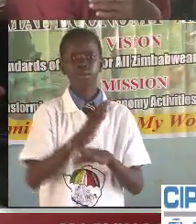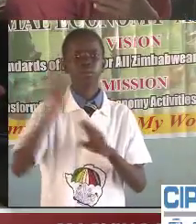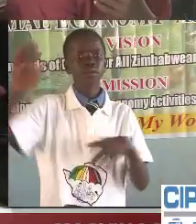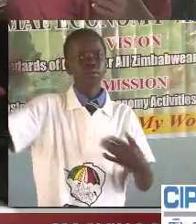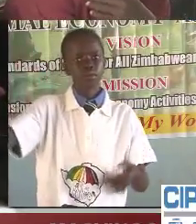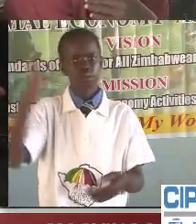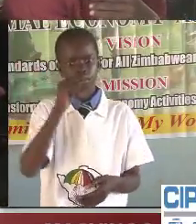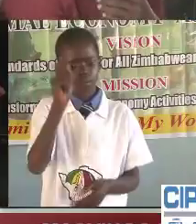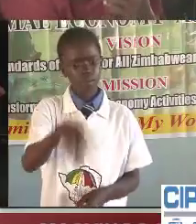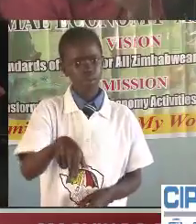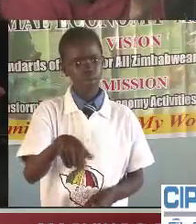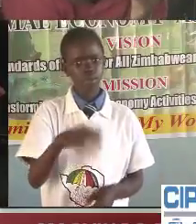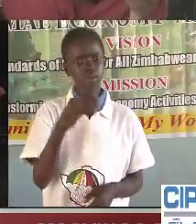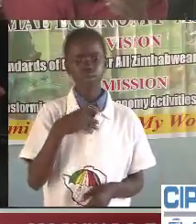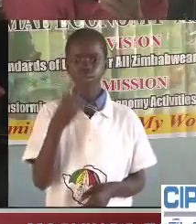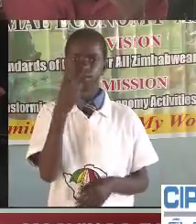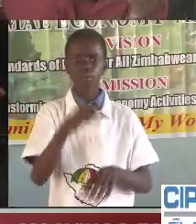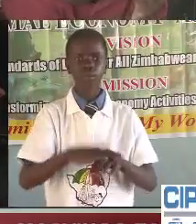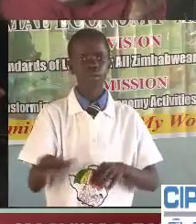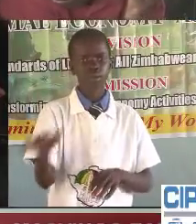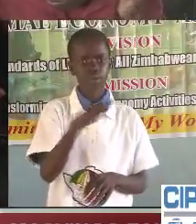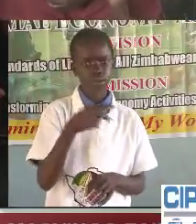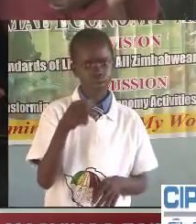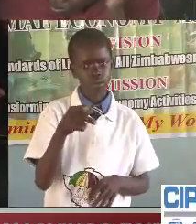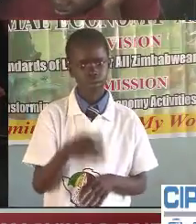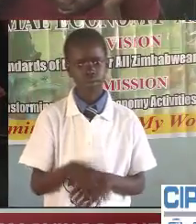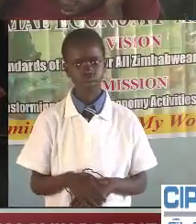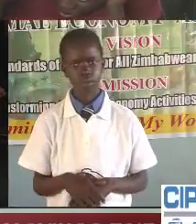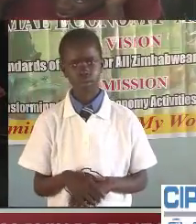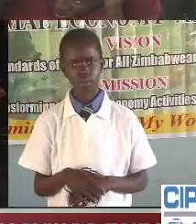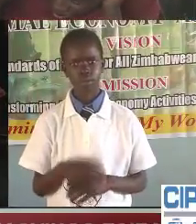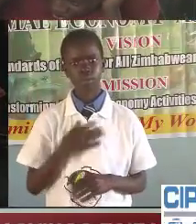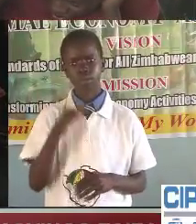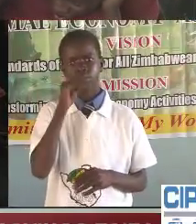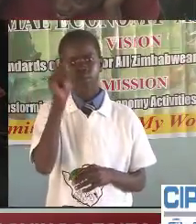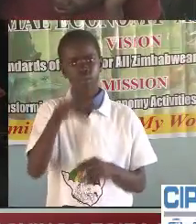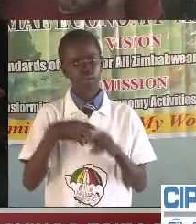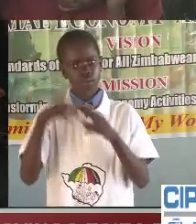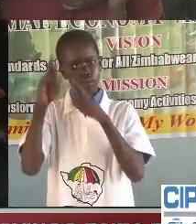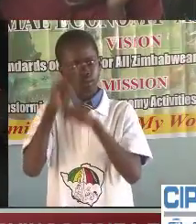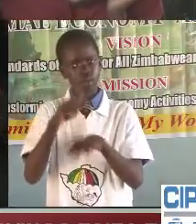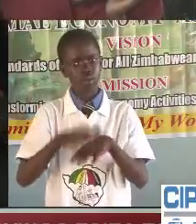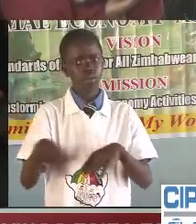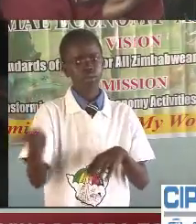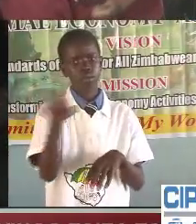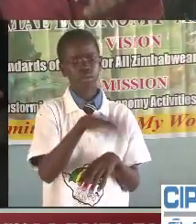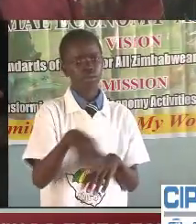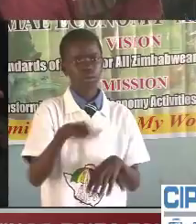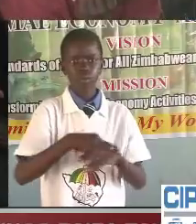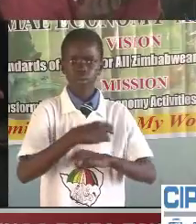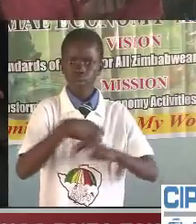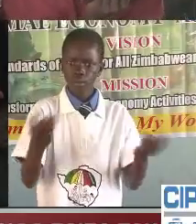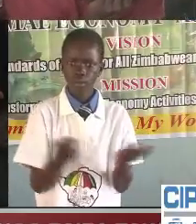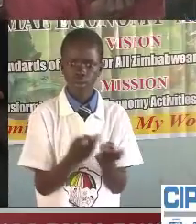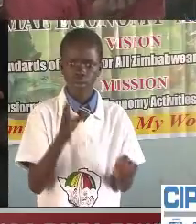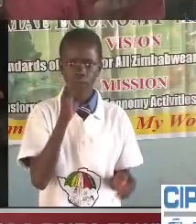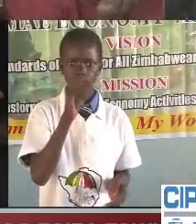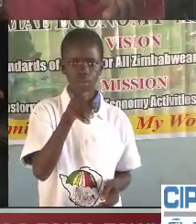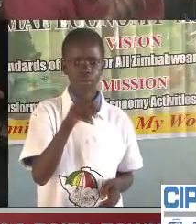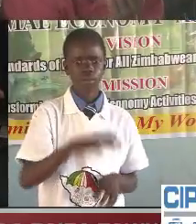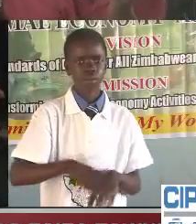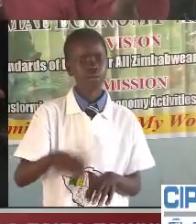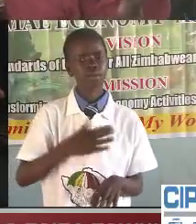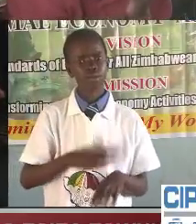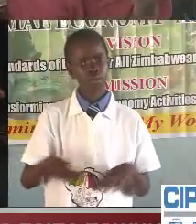isusu tichaona kuti vanhu ivavo vaprotectwa nemutemo, mutemo watichaita ndewekuti